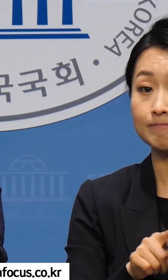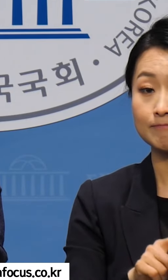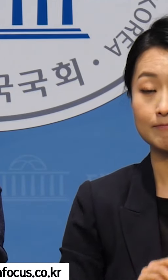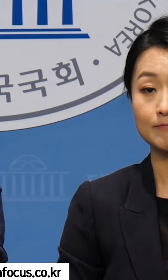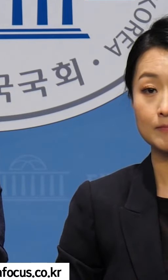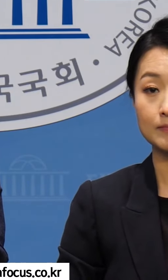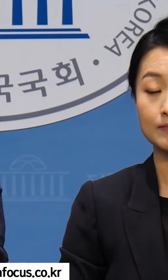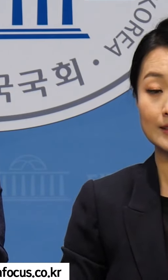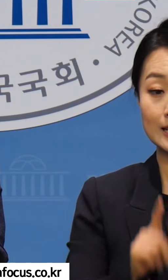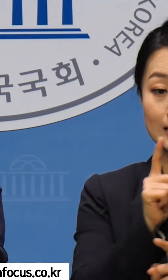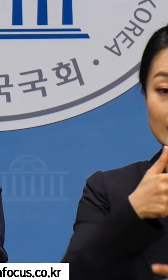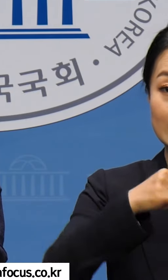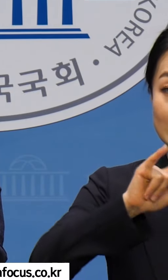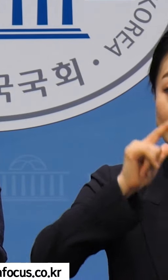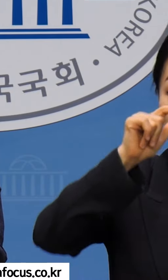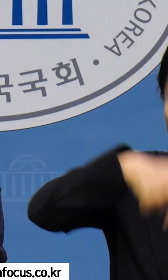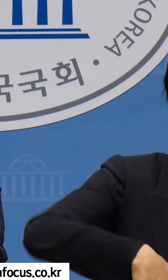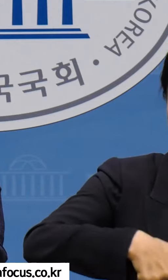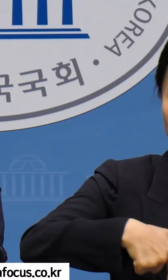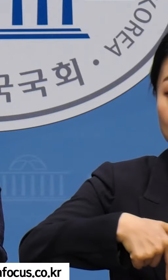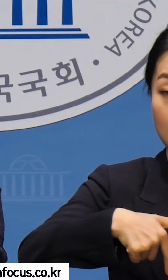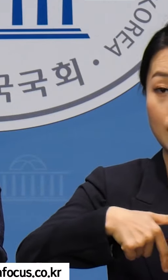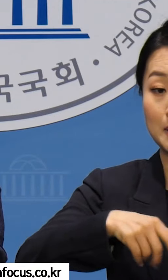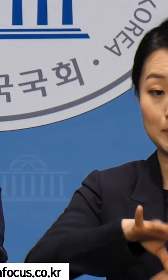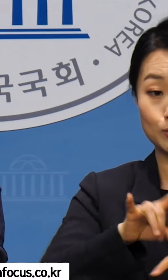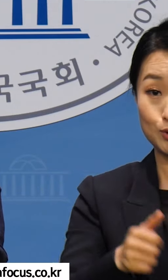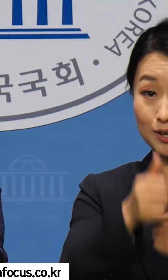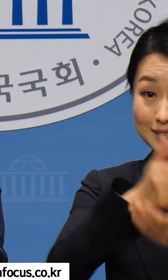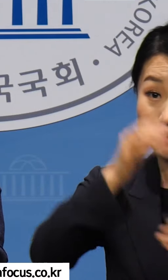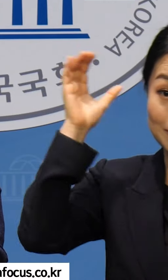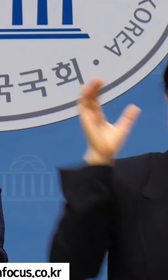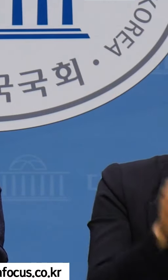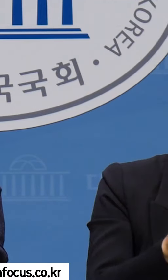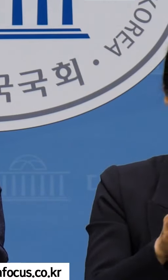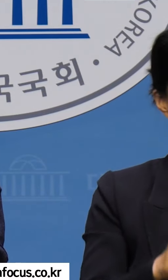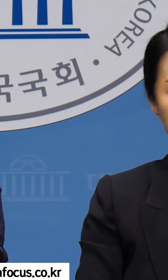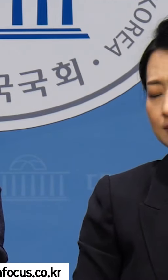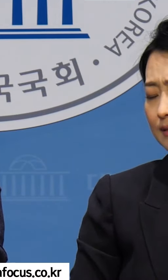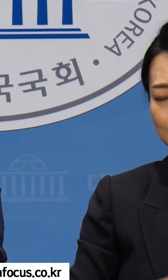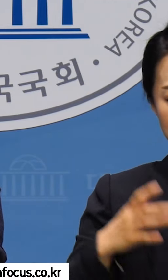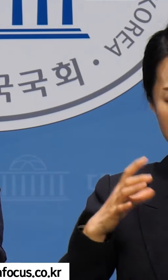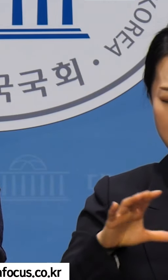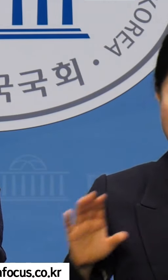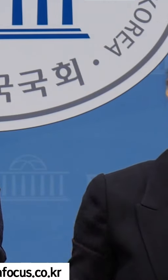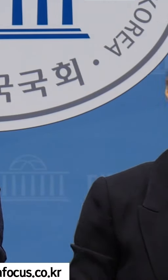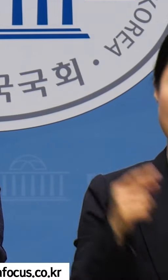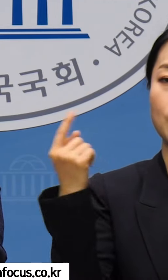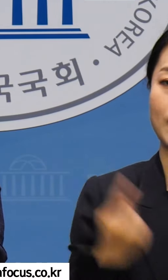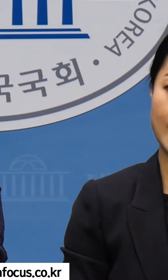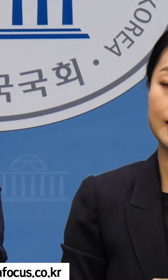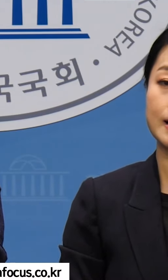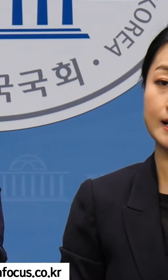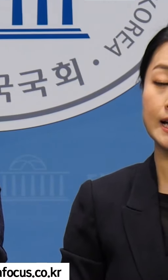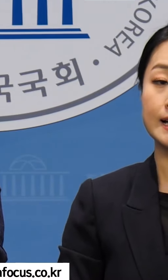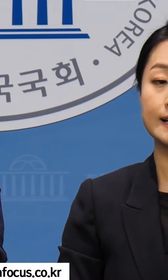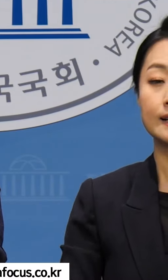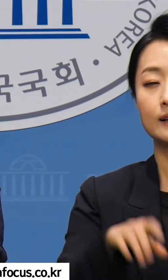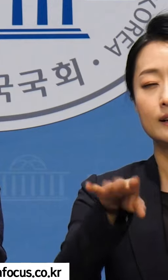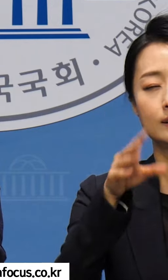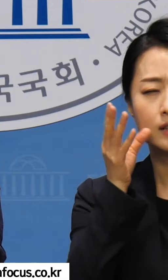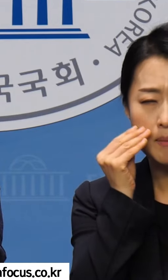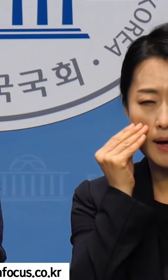이진수 후보자를 밀어붙인다면 심각한 국기 문란이 될 것입니다 더 늦기